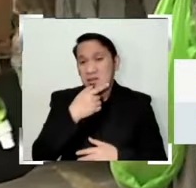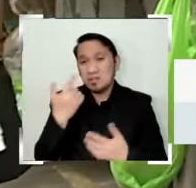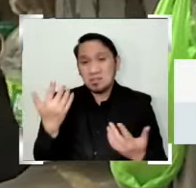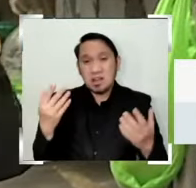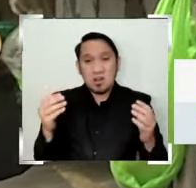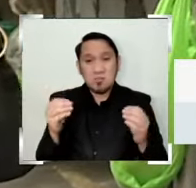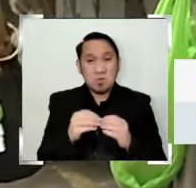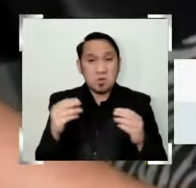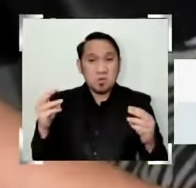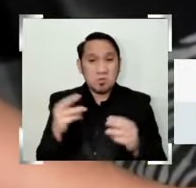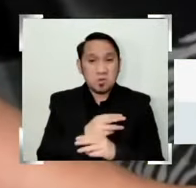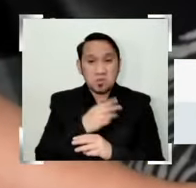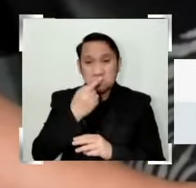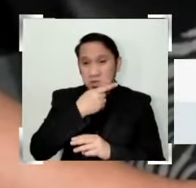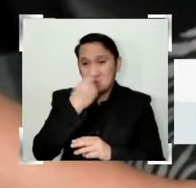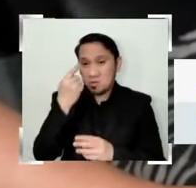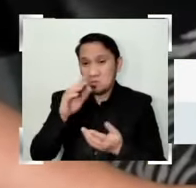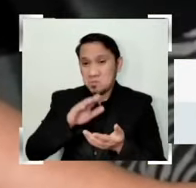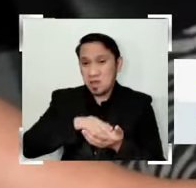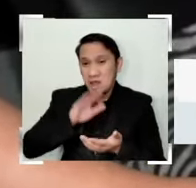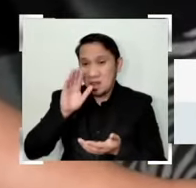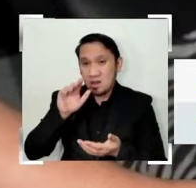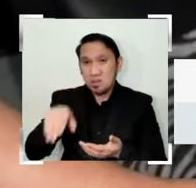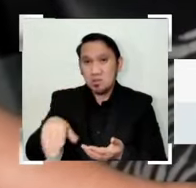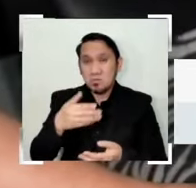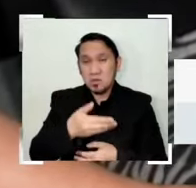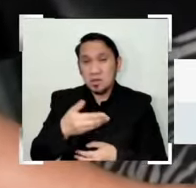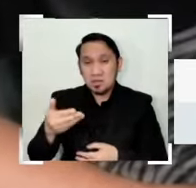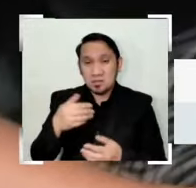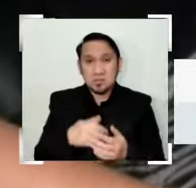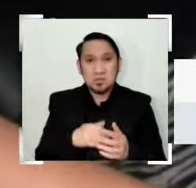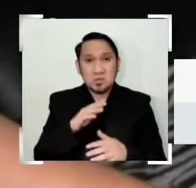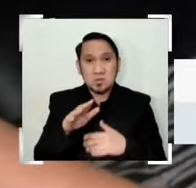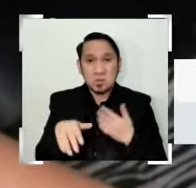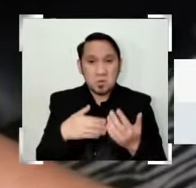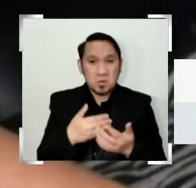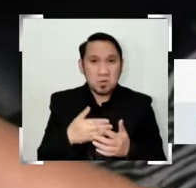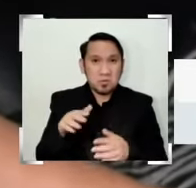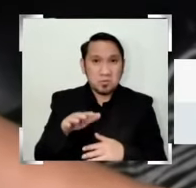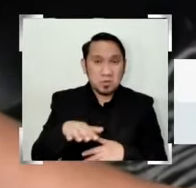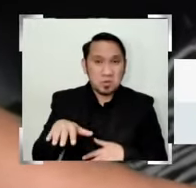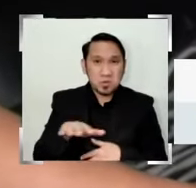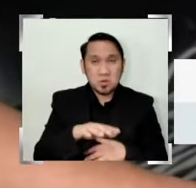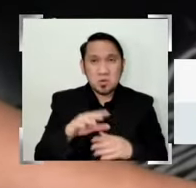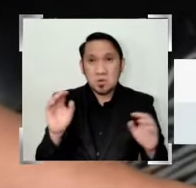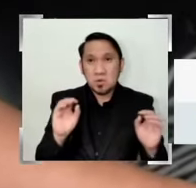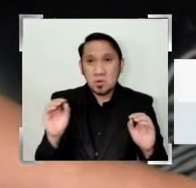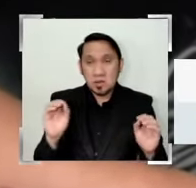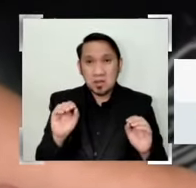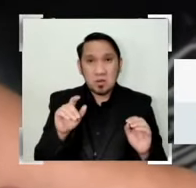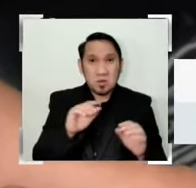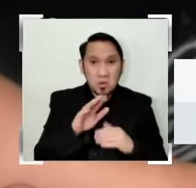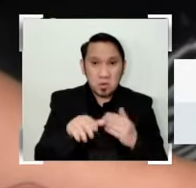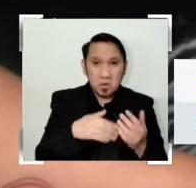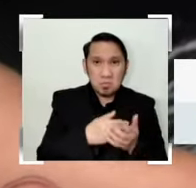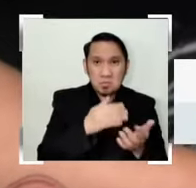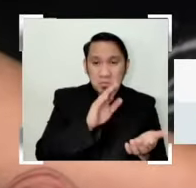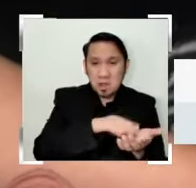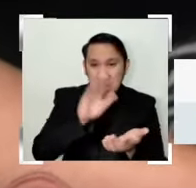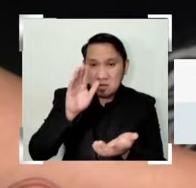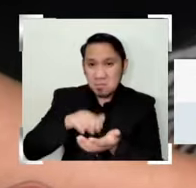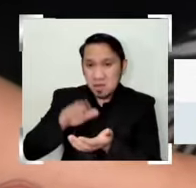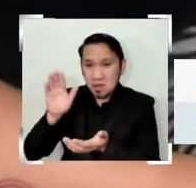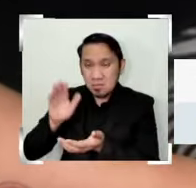bilihin. Wala namang pagbago eh. Lahat ng mupo pare-pareho lang. Wala namang bagay na hindi tumaas. Oh. Tapos, nag-jeep